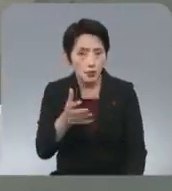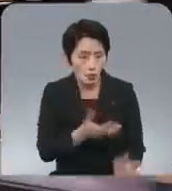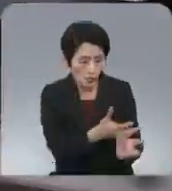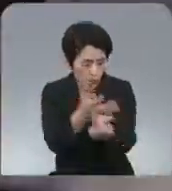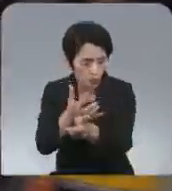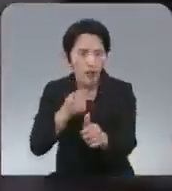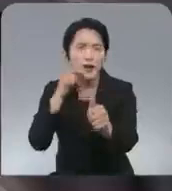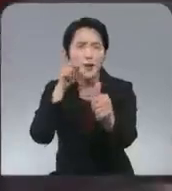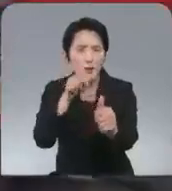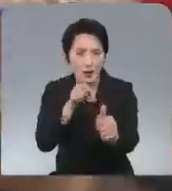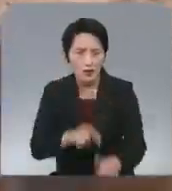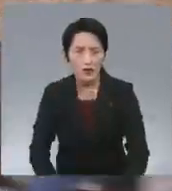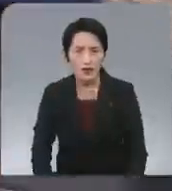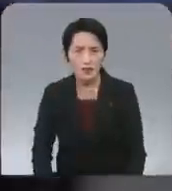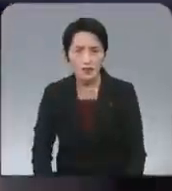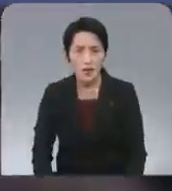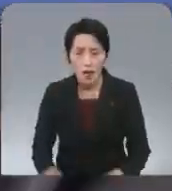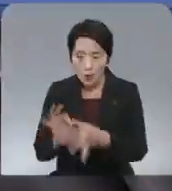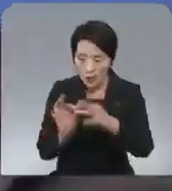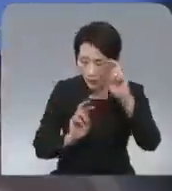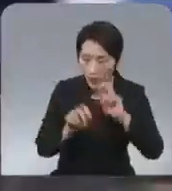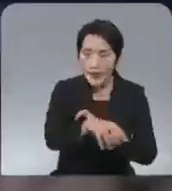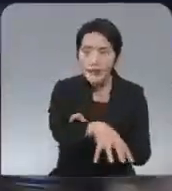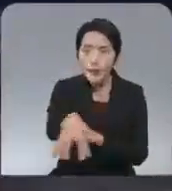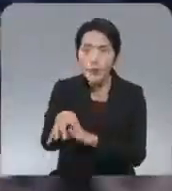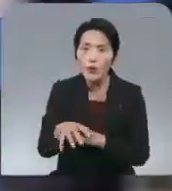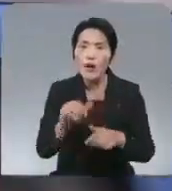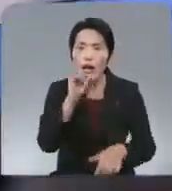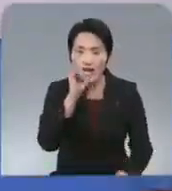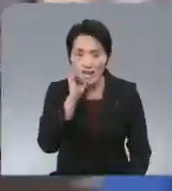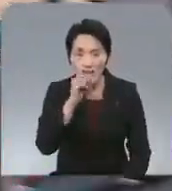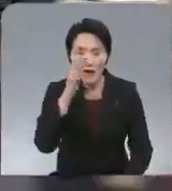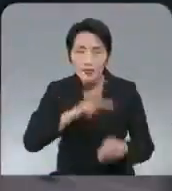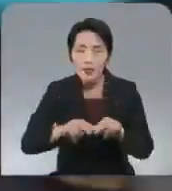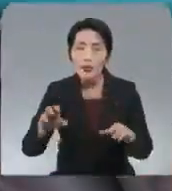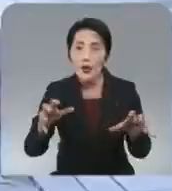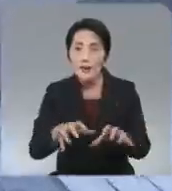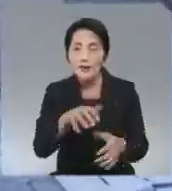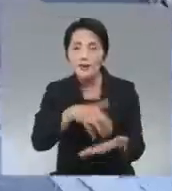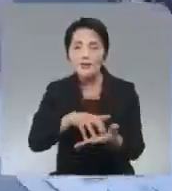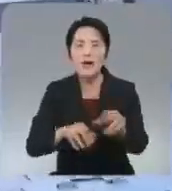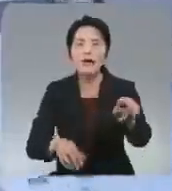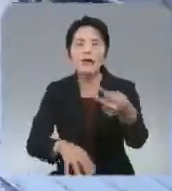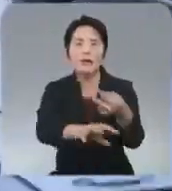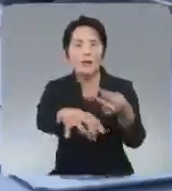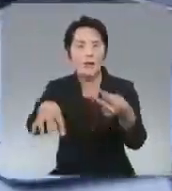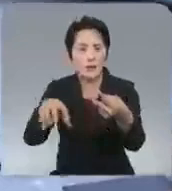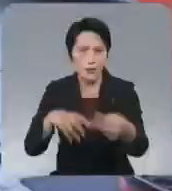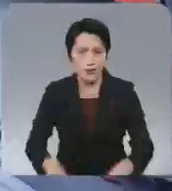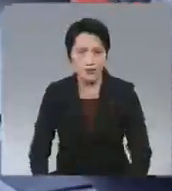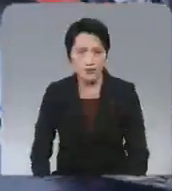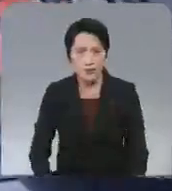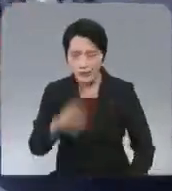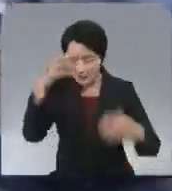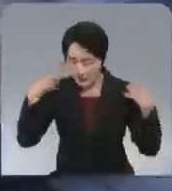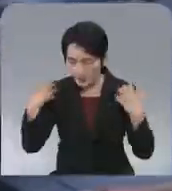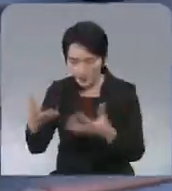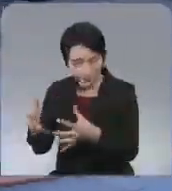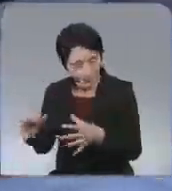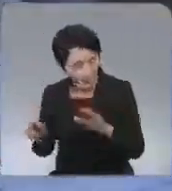đối tượng áp dụng lệnh cưỡng chế lần 2 của Chính phủ là hơn 10.000 tài xế trong đó có hơn 6.000 người làm việc ở lĩnh vực vận tải thép